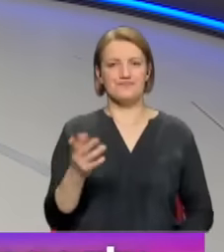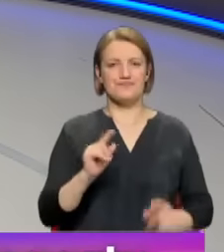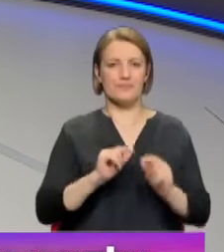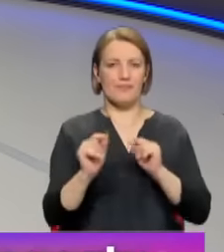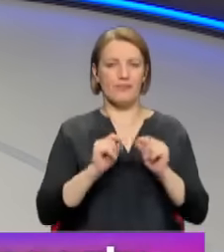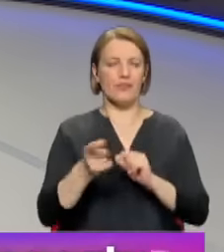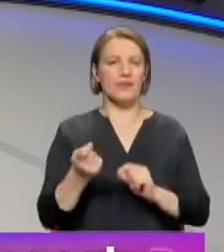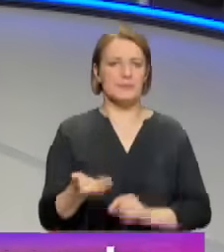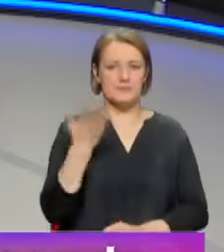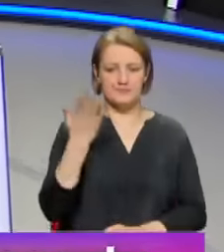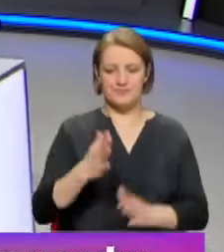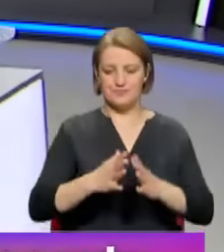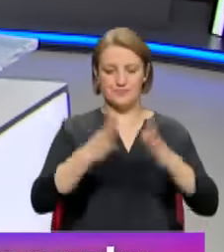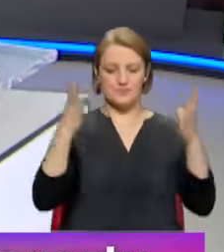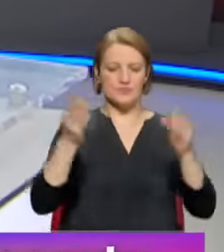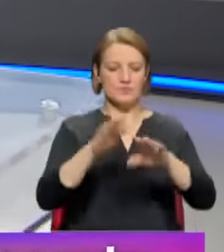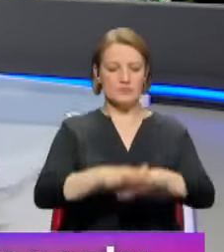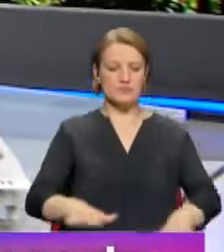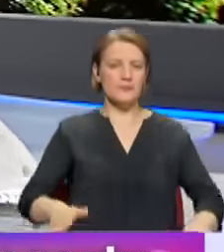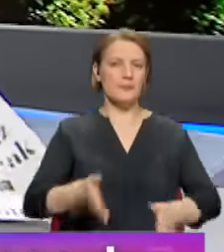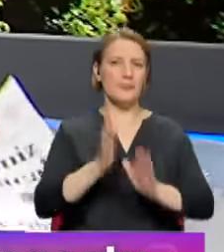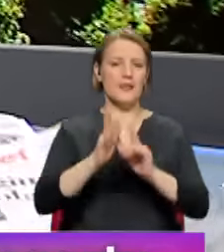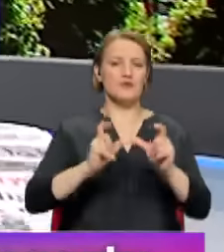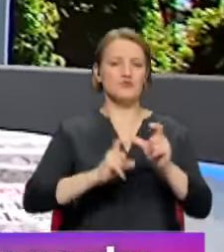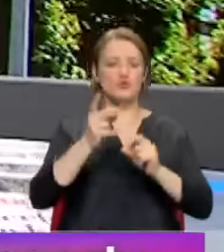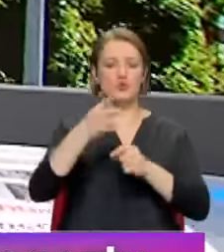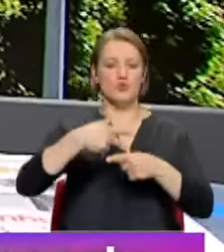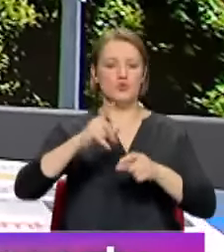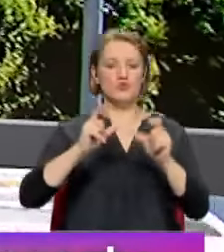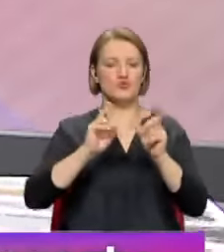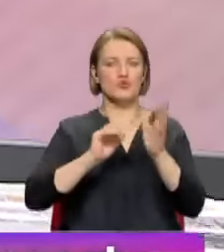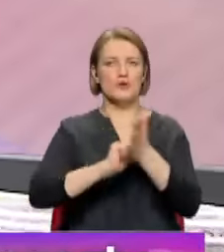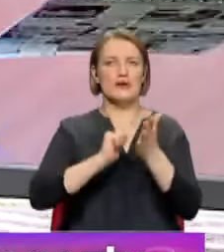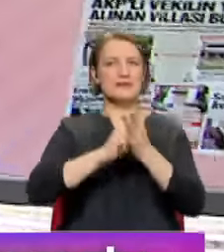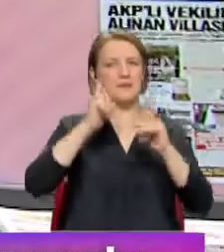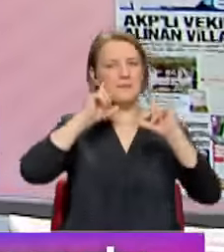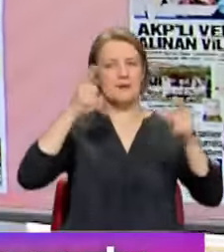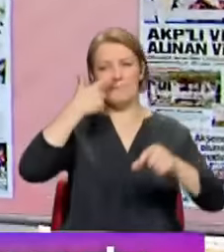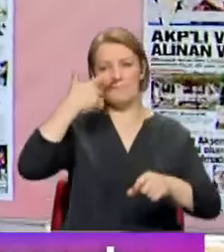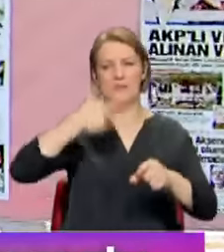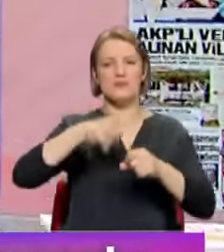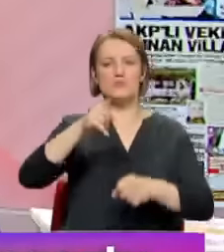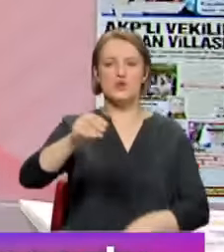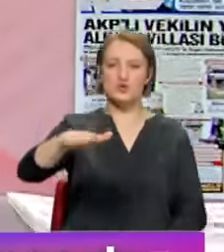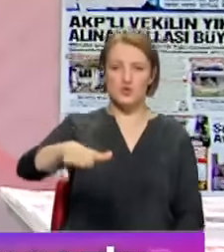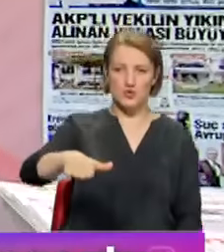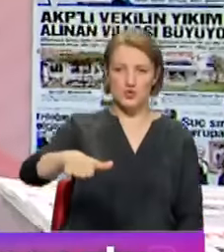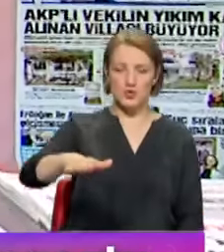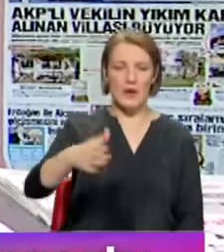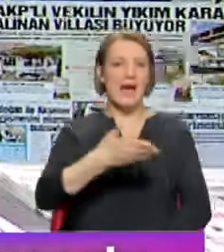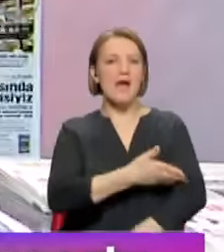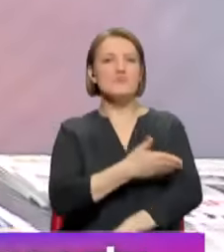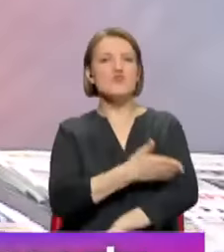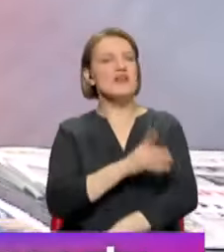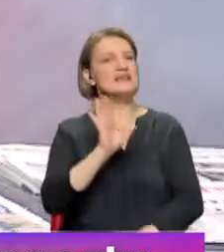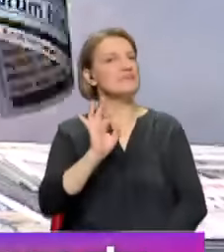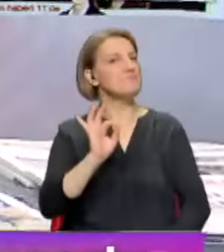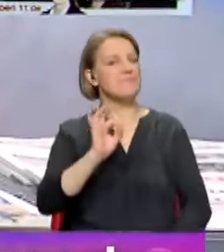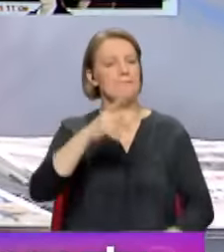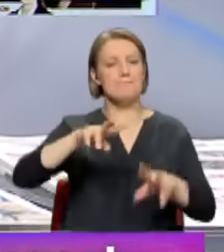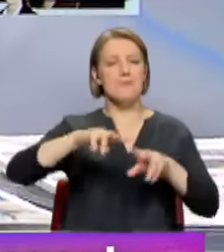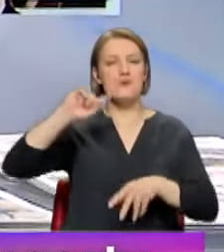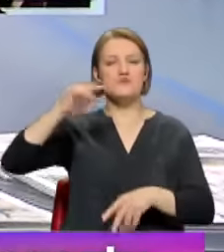Ekonominin pahalılığın büyüttüğü çocuklarla devam edeceğiz. Sözcü gazetesinin manşetinde Batmanlı bir küçük hemşerisi Mehmet Şimşek'e